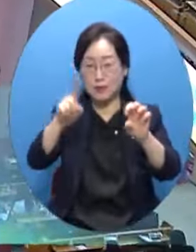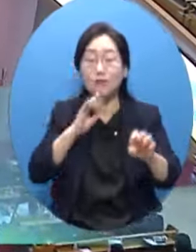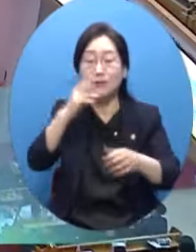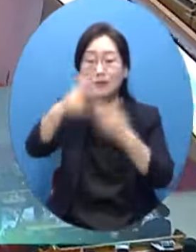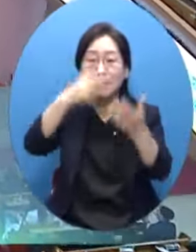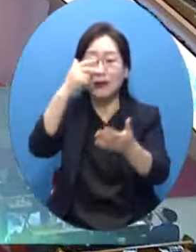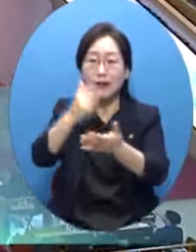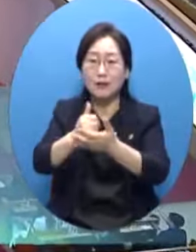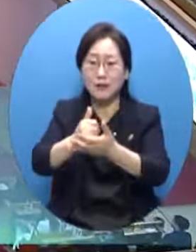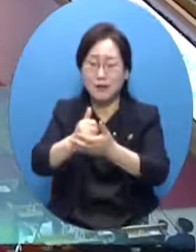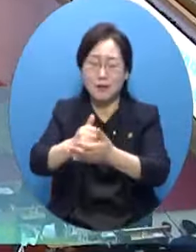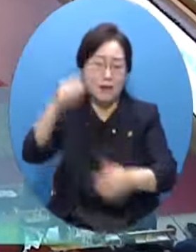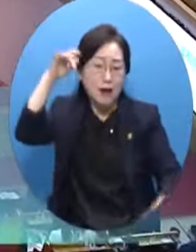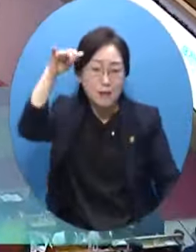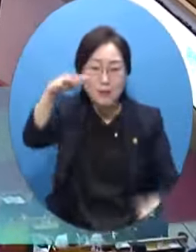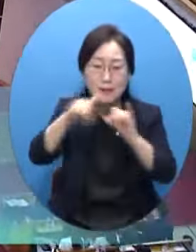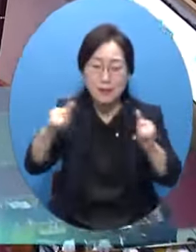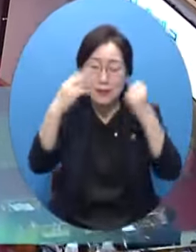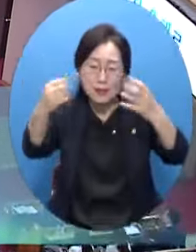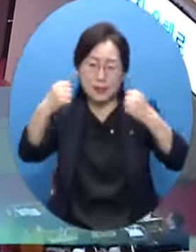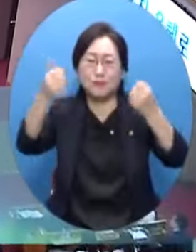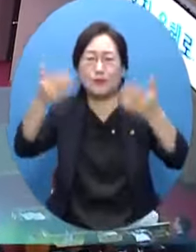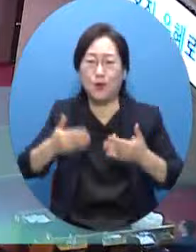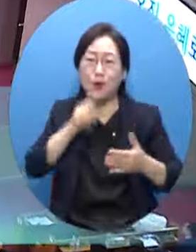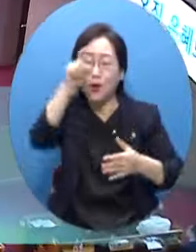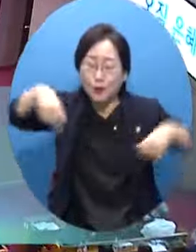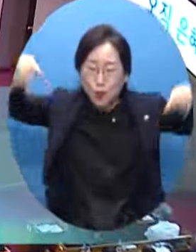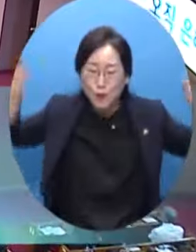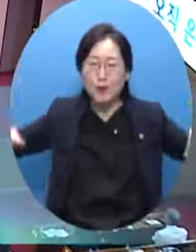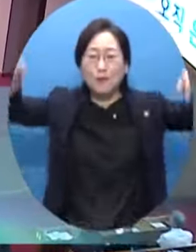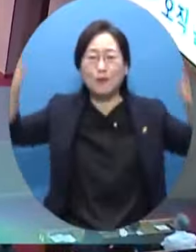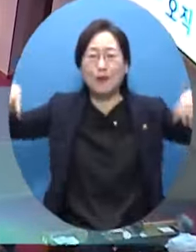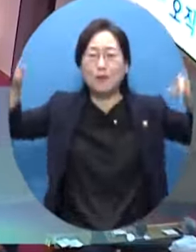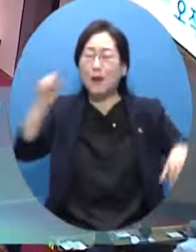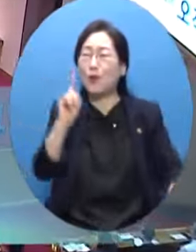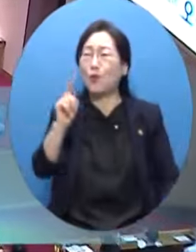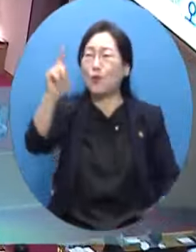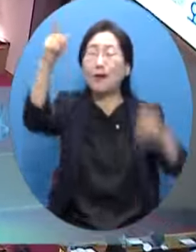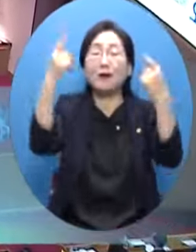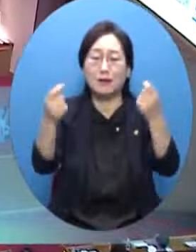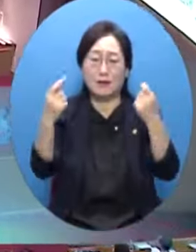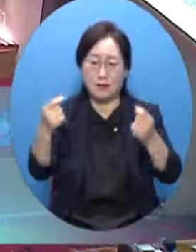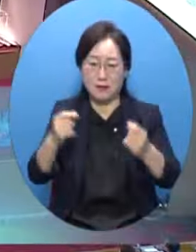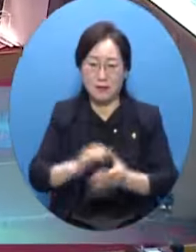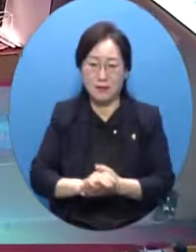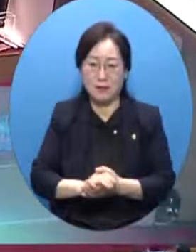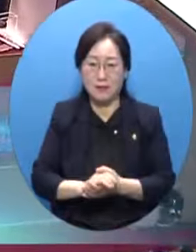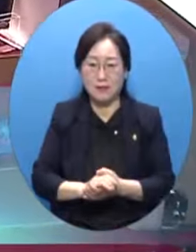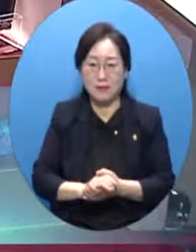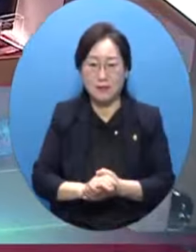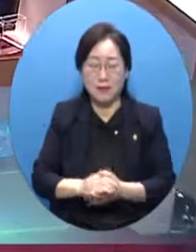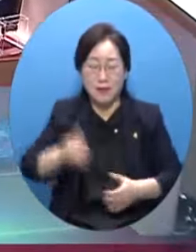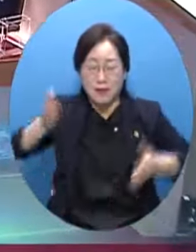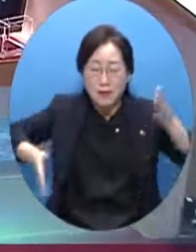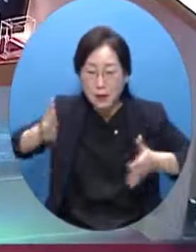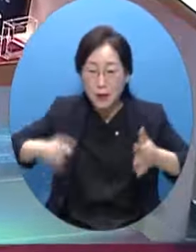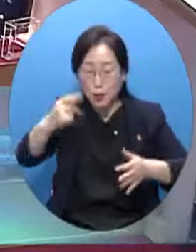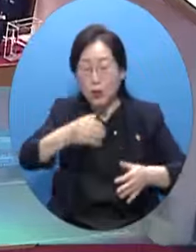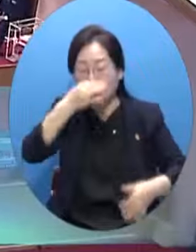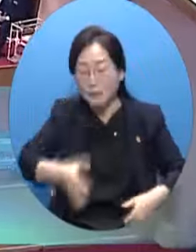오직 여호와 야훼를 앙망하는 자는 새 힘을 얻으리니 독수리가 날개치며 올라간 같을 것이요 다른 박제라